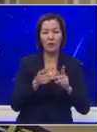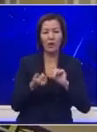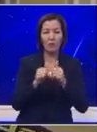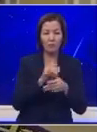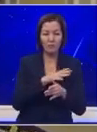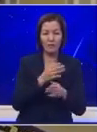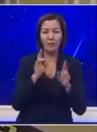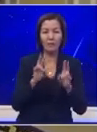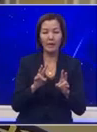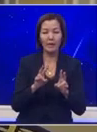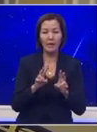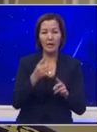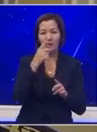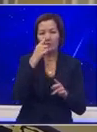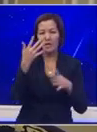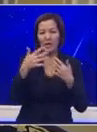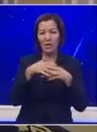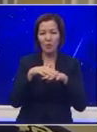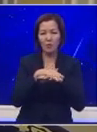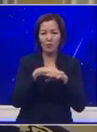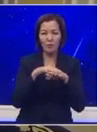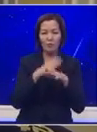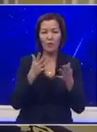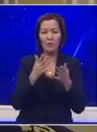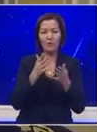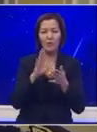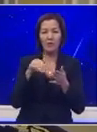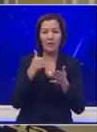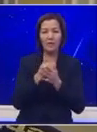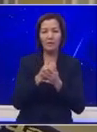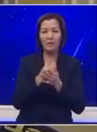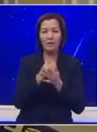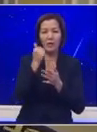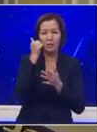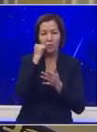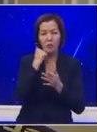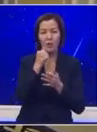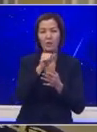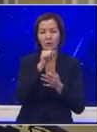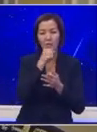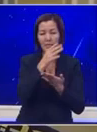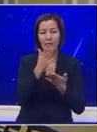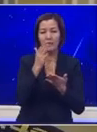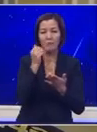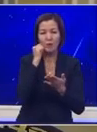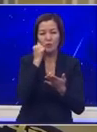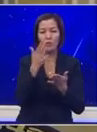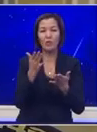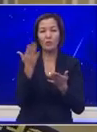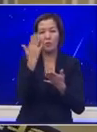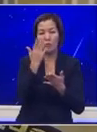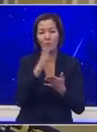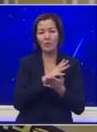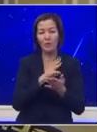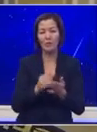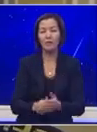ғой. Бірақ енді біздің негізгі оқырмандарымыз осы ауылдағы үлкен кісілер деп айтсам болады.